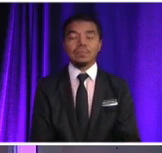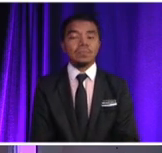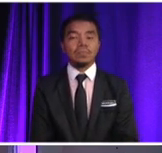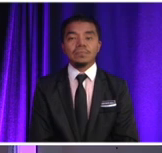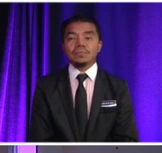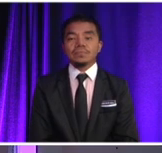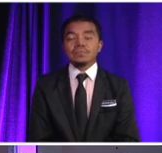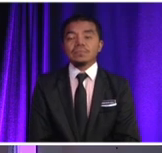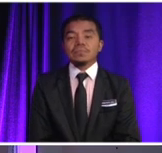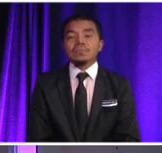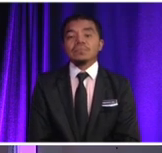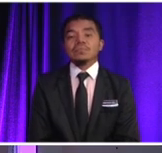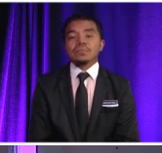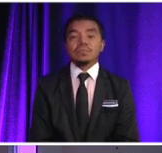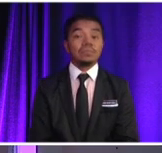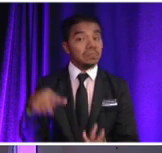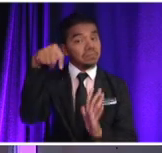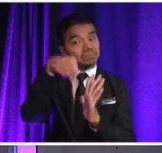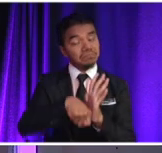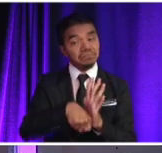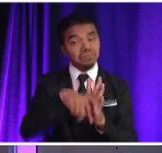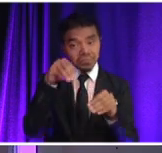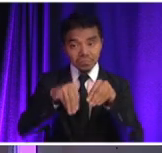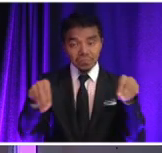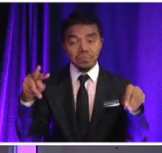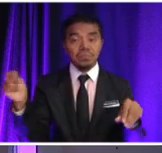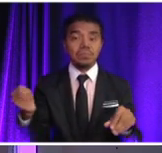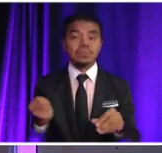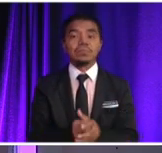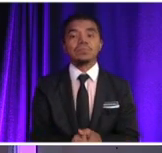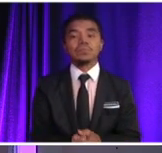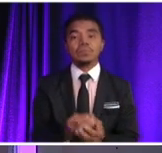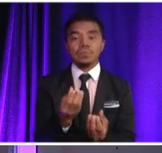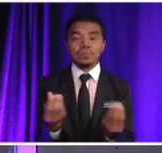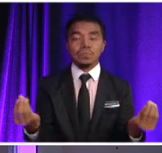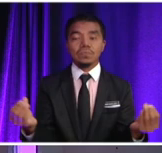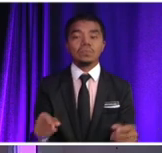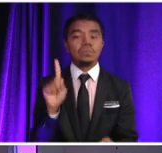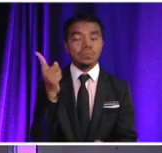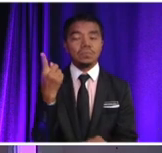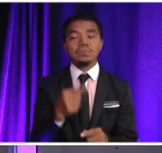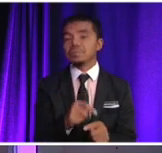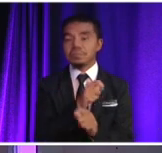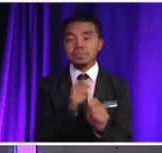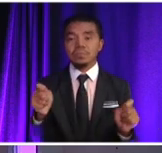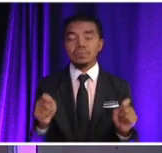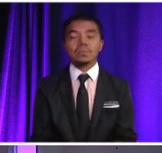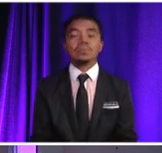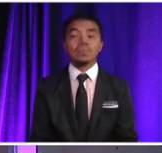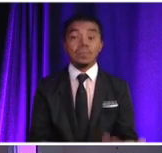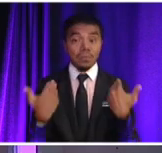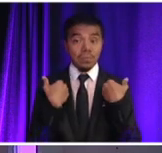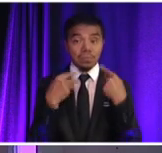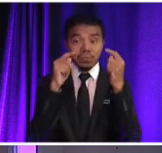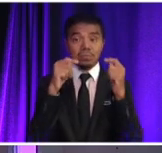pertanian itu hanya atas batas tanah kan Tapi sebenarnya tidak dia ada berbagai teknik